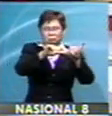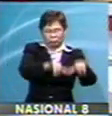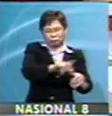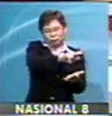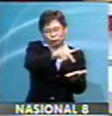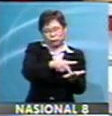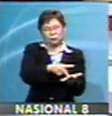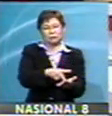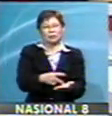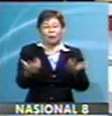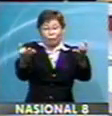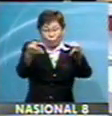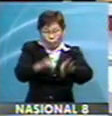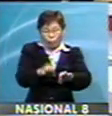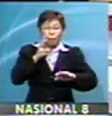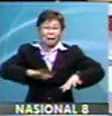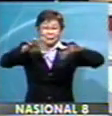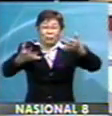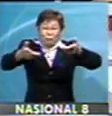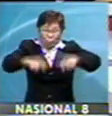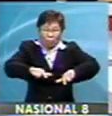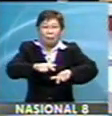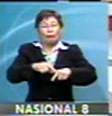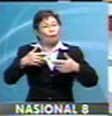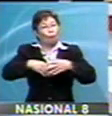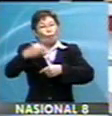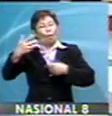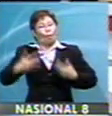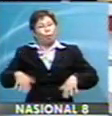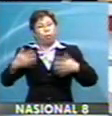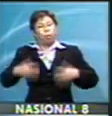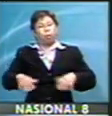pemindahan fenomena banjir kali ini disifatkan luar